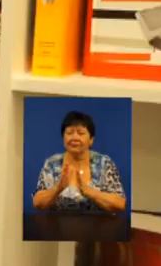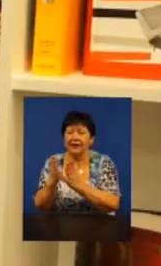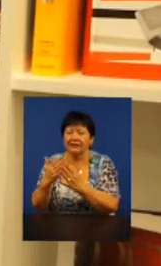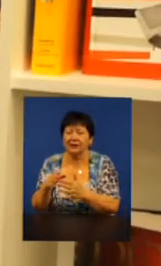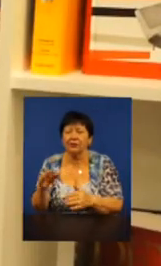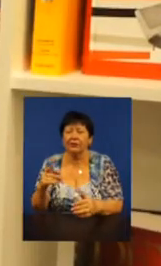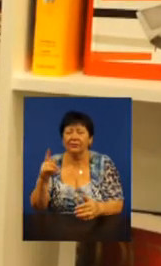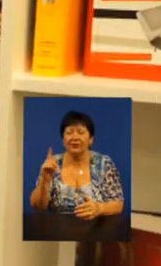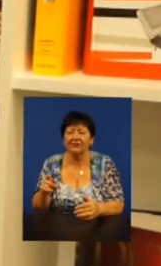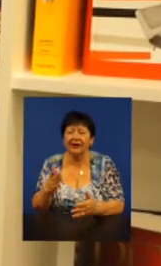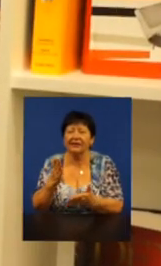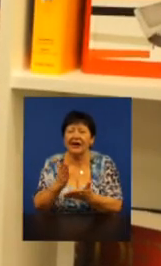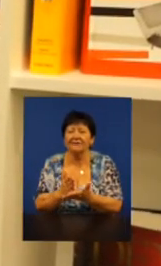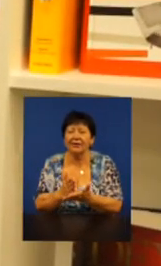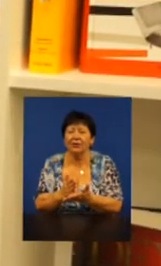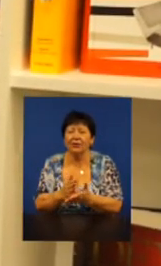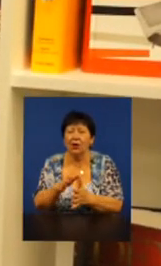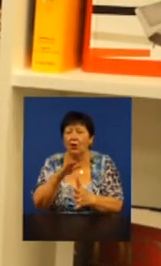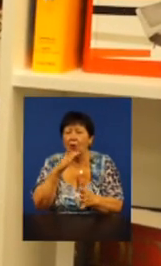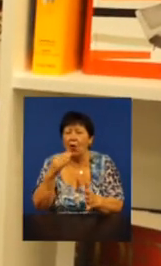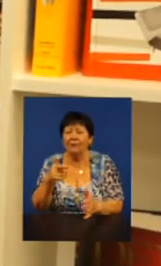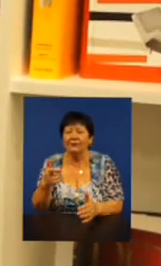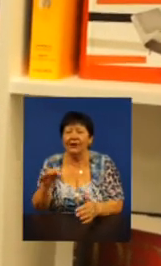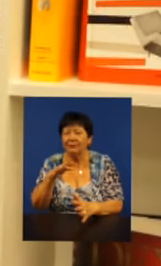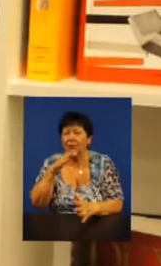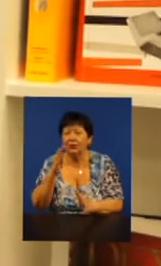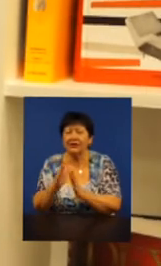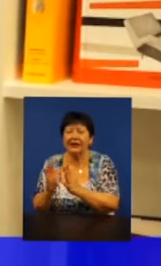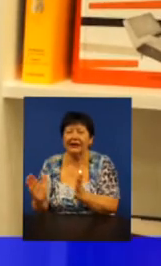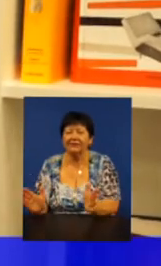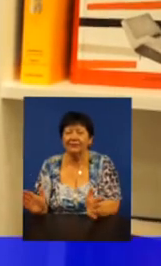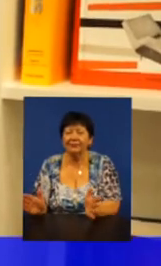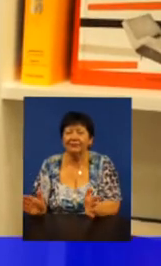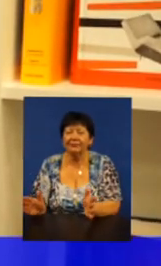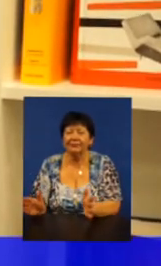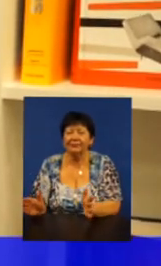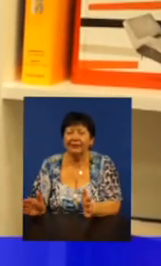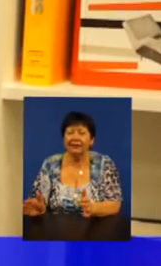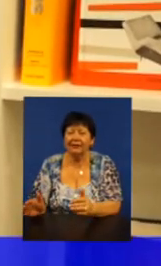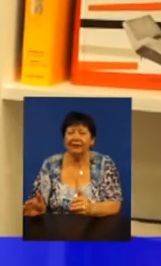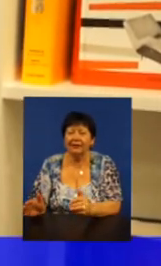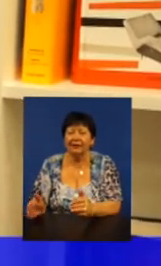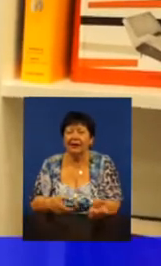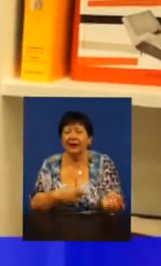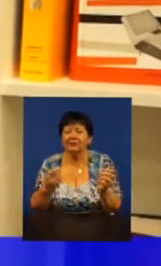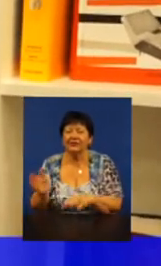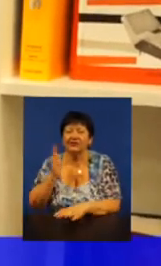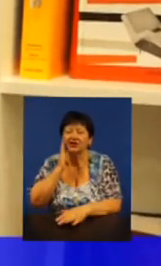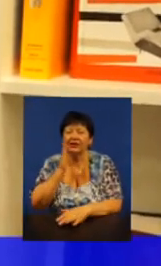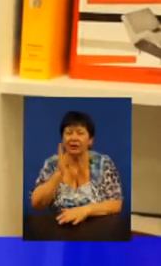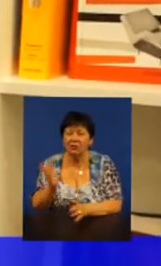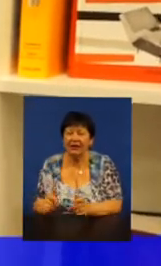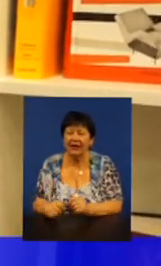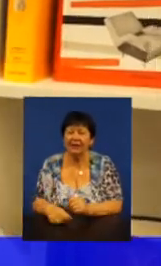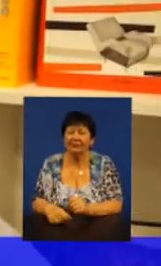De fapt, aici avem o gamă frumoasă de carte, adusă și din România, în